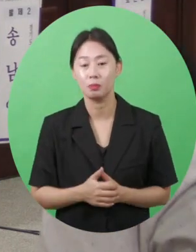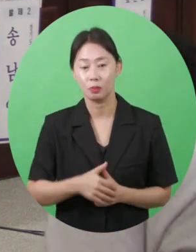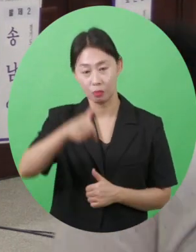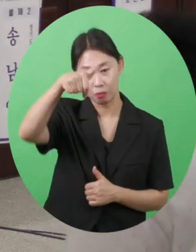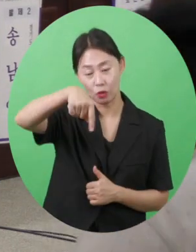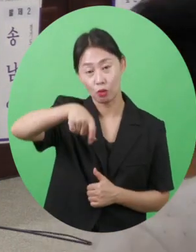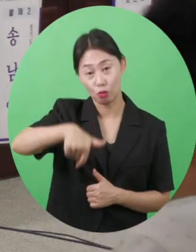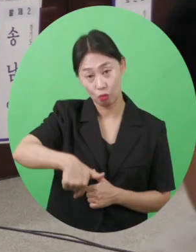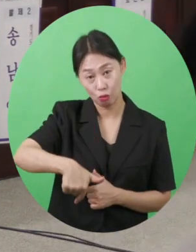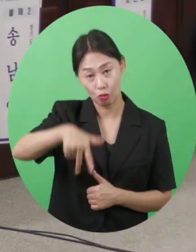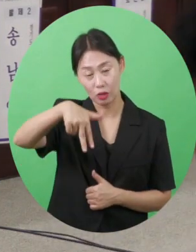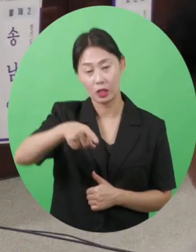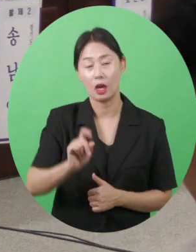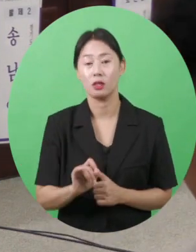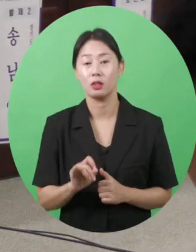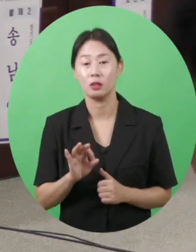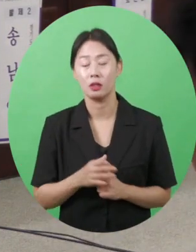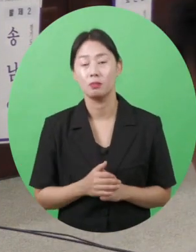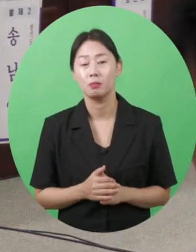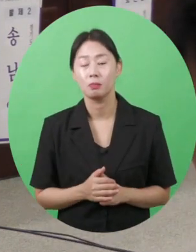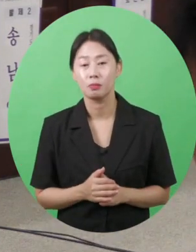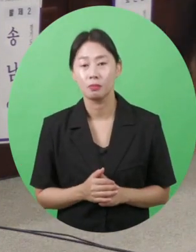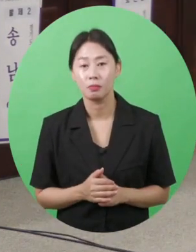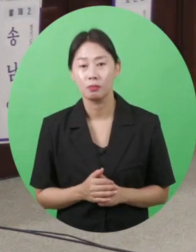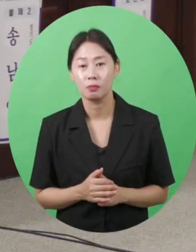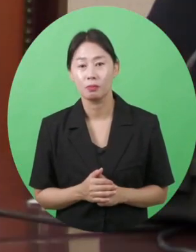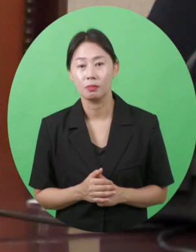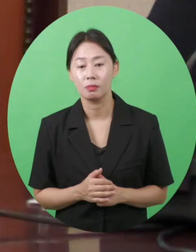네, 안녕하십니까. 전라남도 보건복지국장입니다.